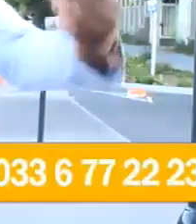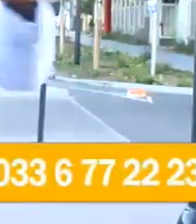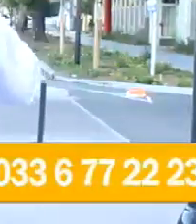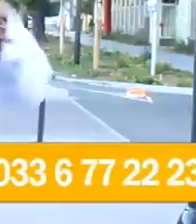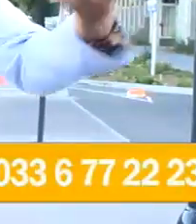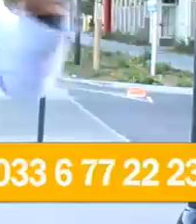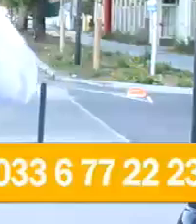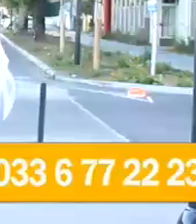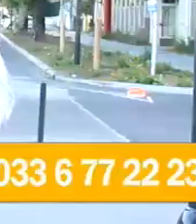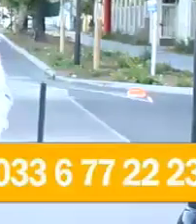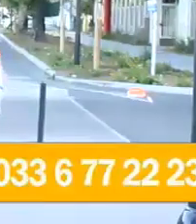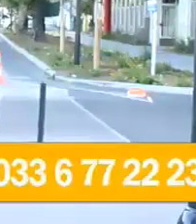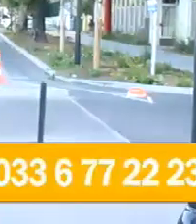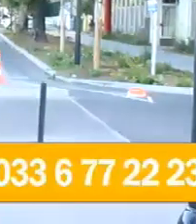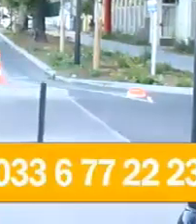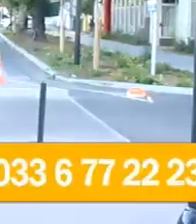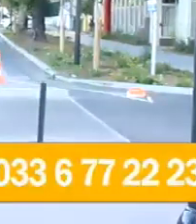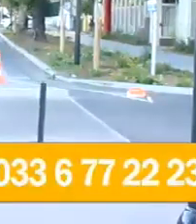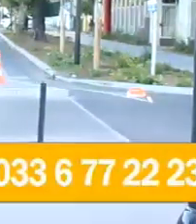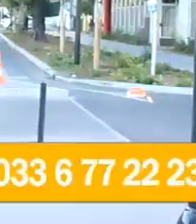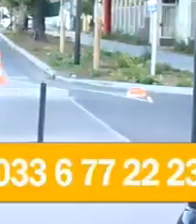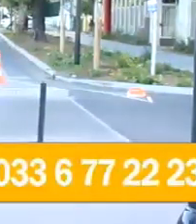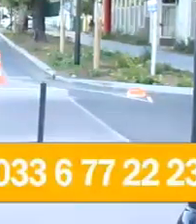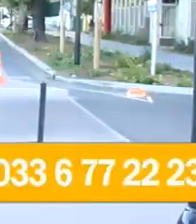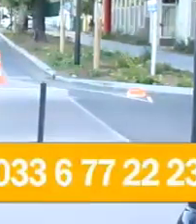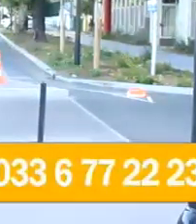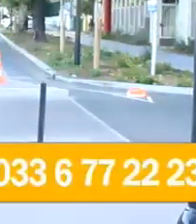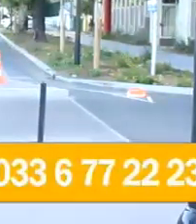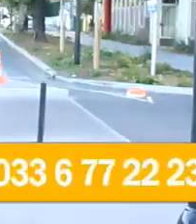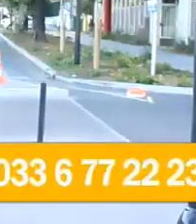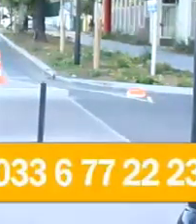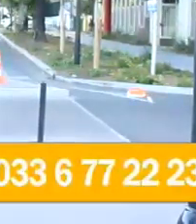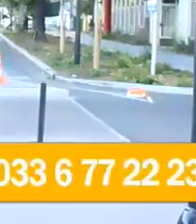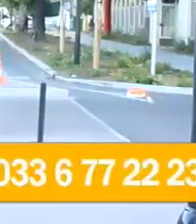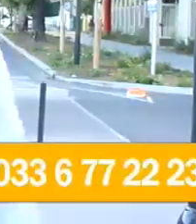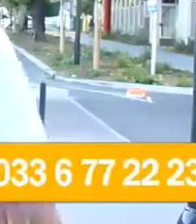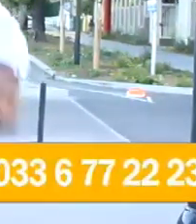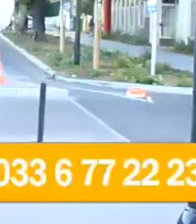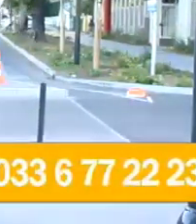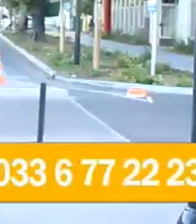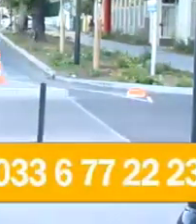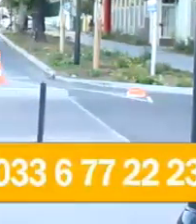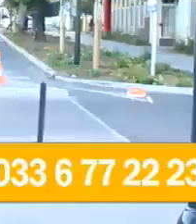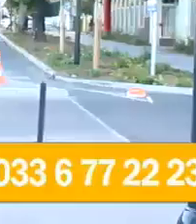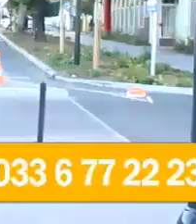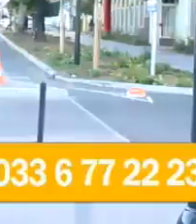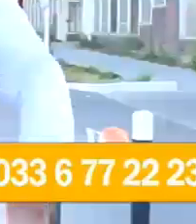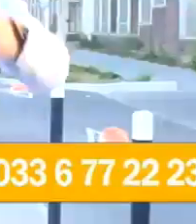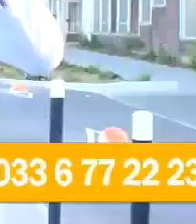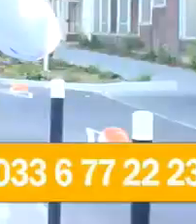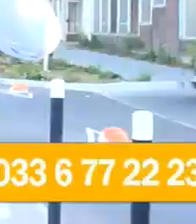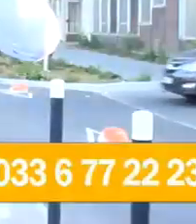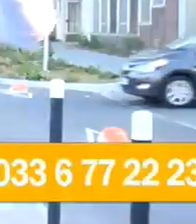nangai bokoto Adi Loba TV, Adi Londole le célèbre beau comme un dieu. Ah, c'est la bino.